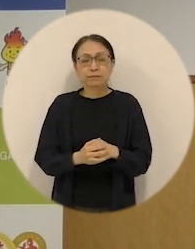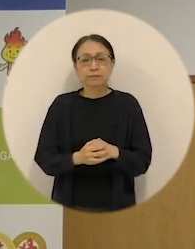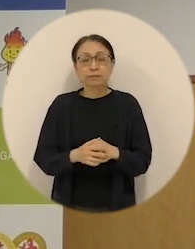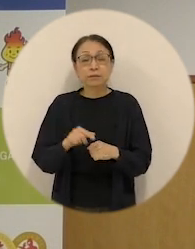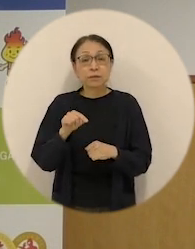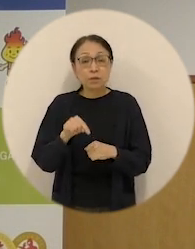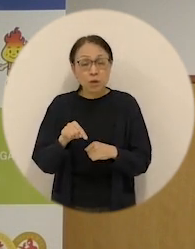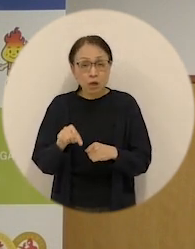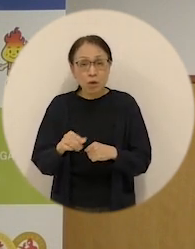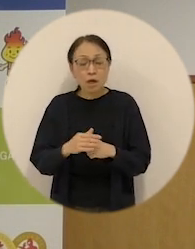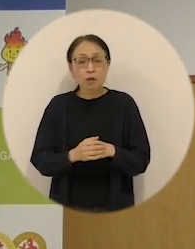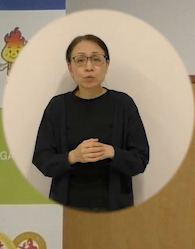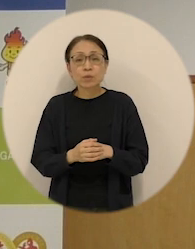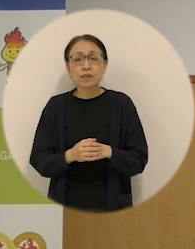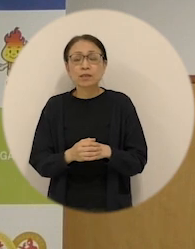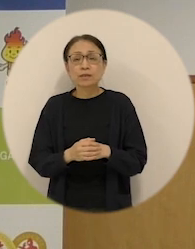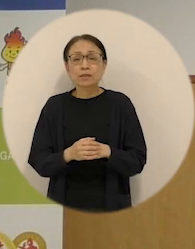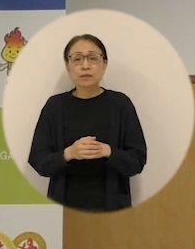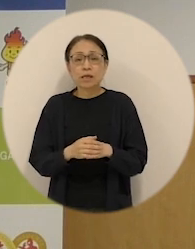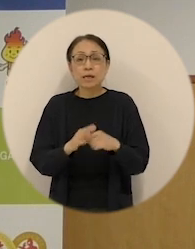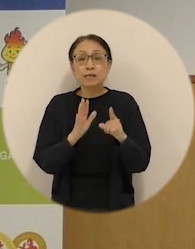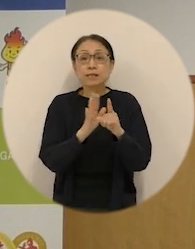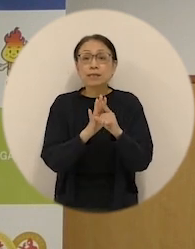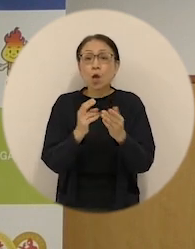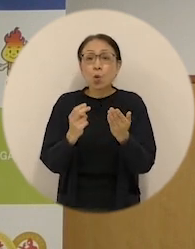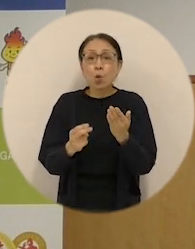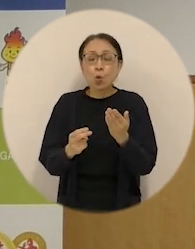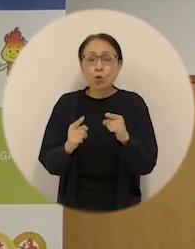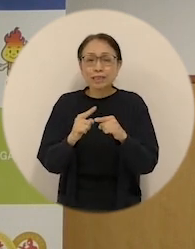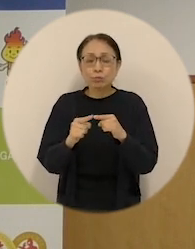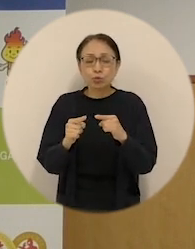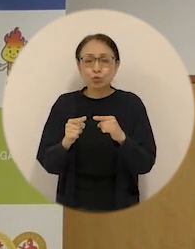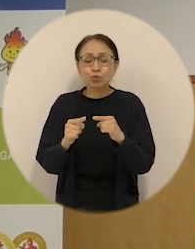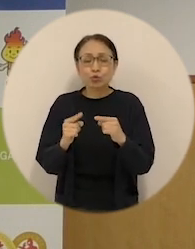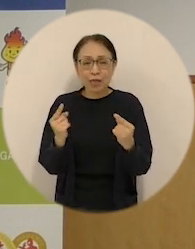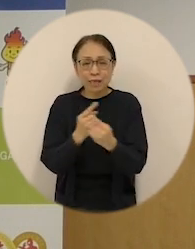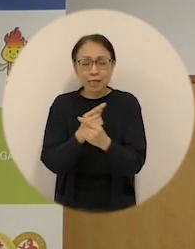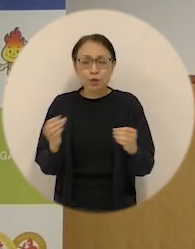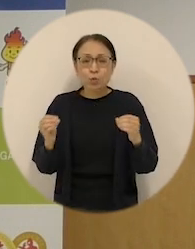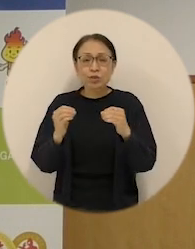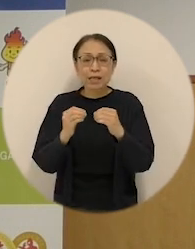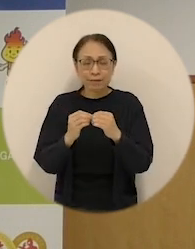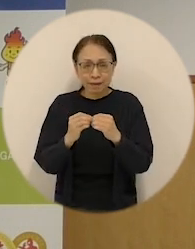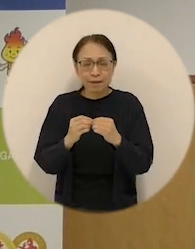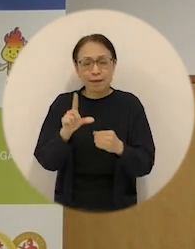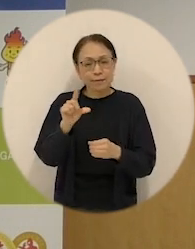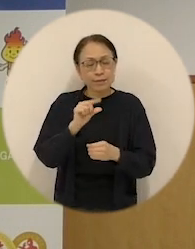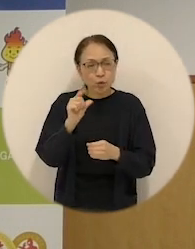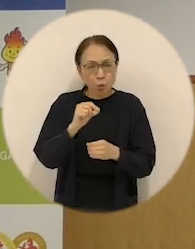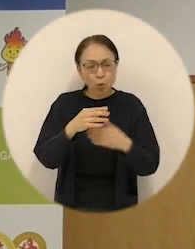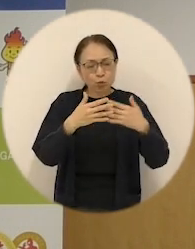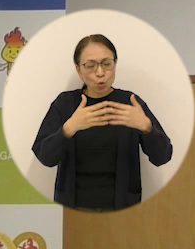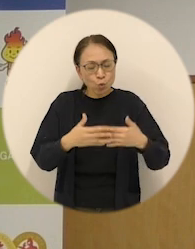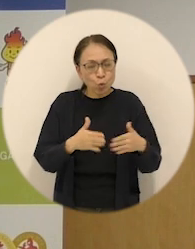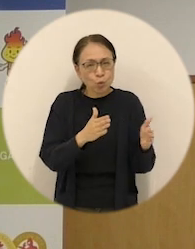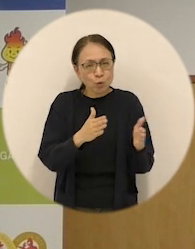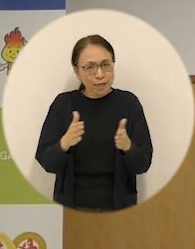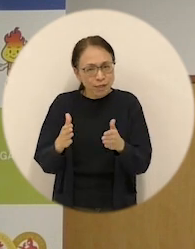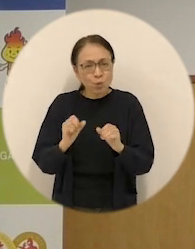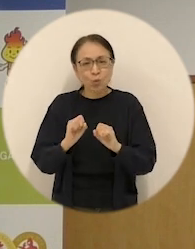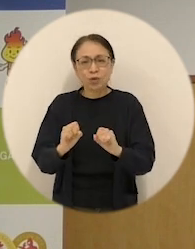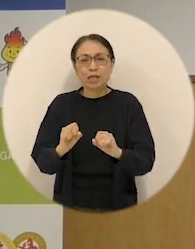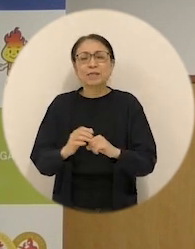本案は子ども子育て支援法の一部改正に伴い引用条項の整理を行うものであります